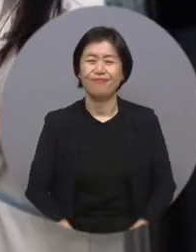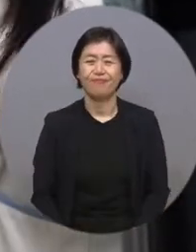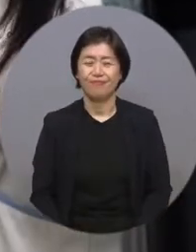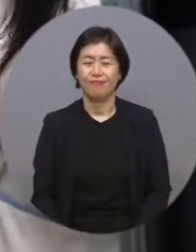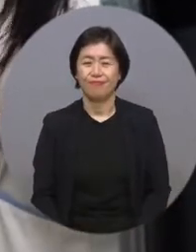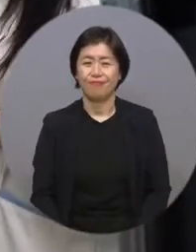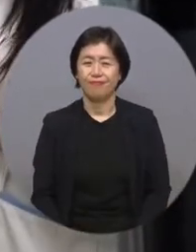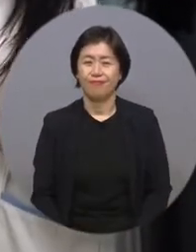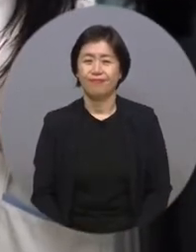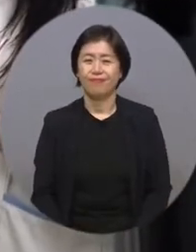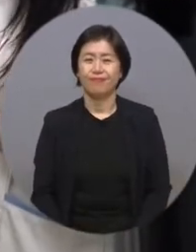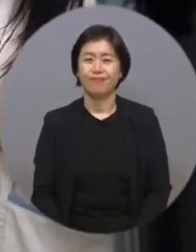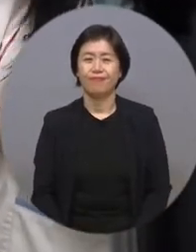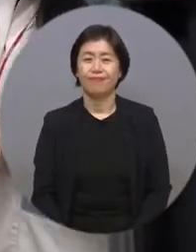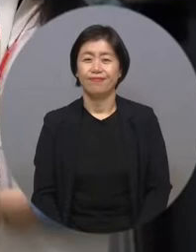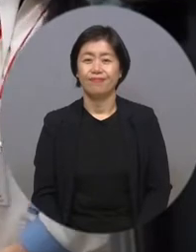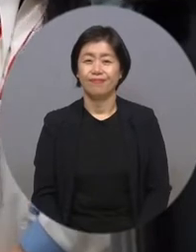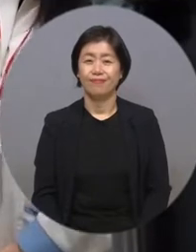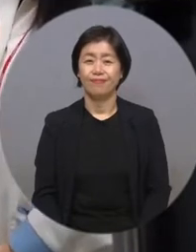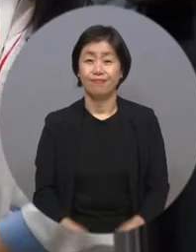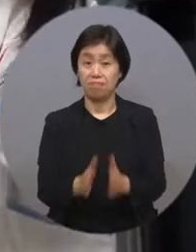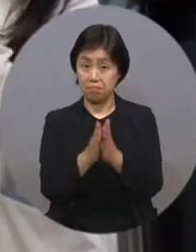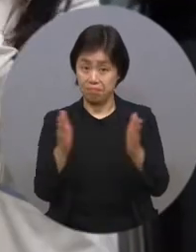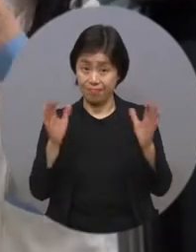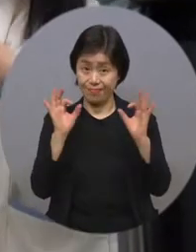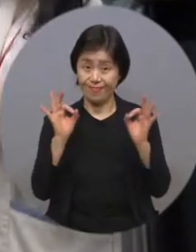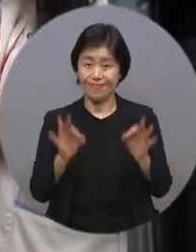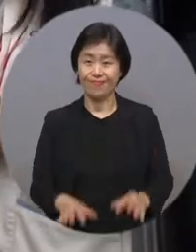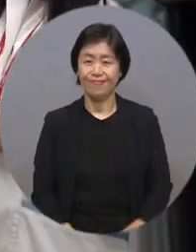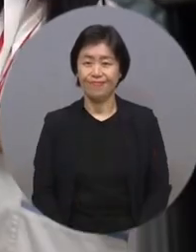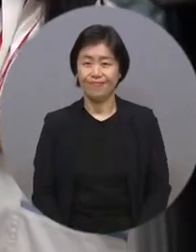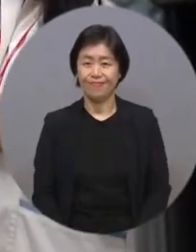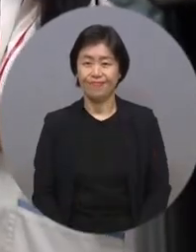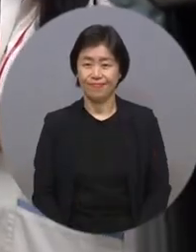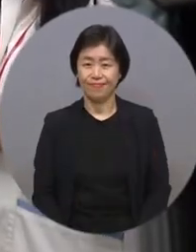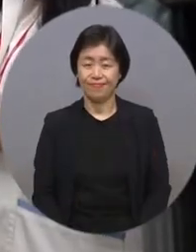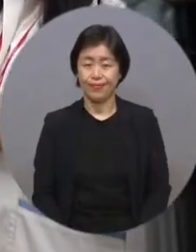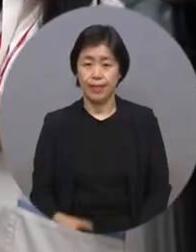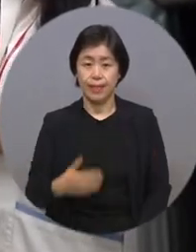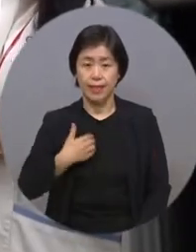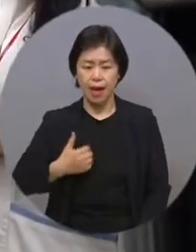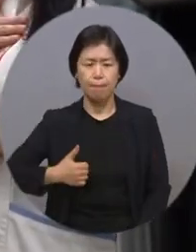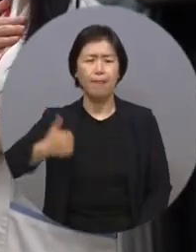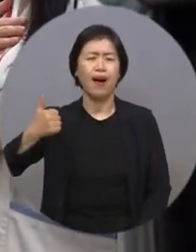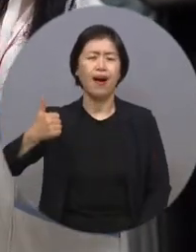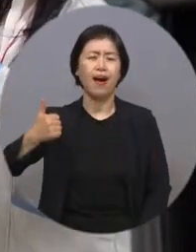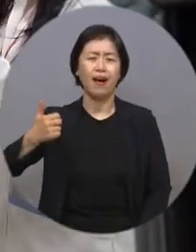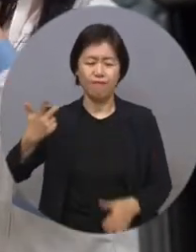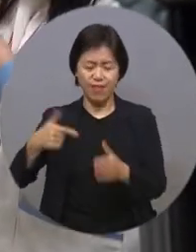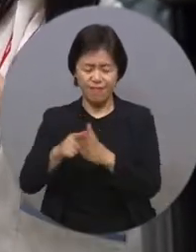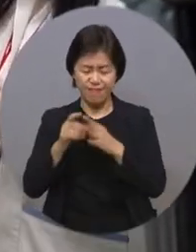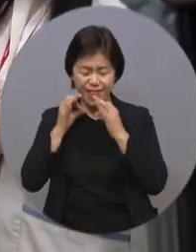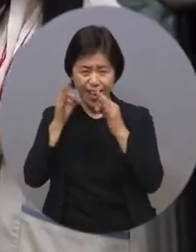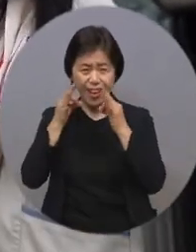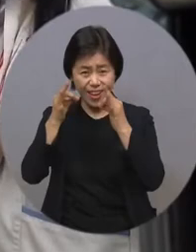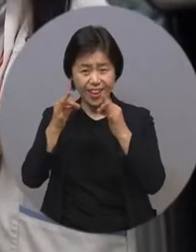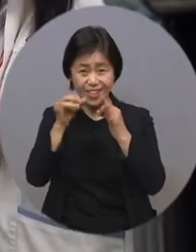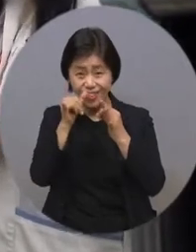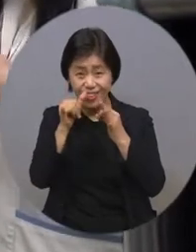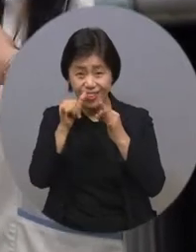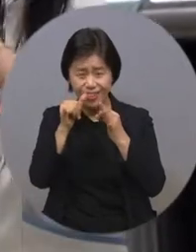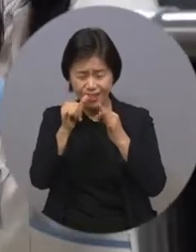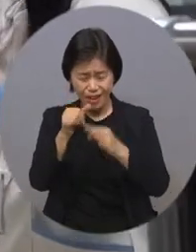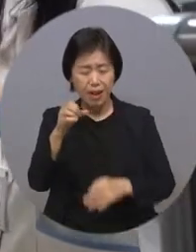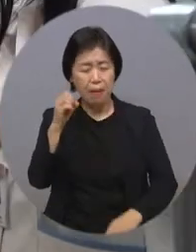부탁드려요. 그럼 시작해 볼까요? 제가 이길 수 있도록 열심히 해볼 텐데요. 그럼